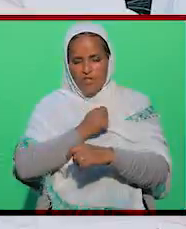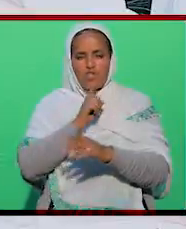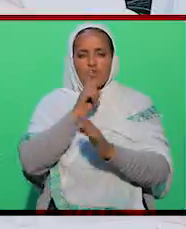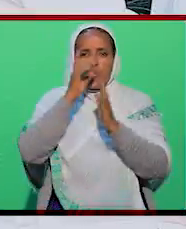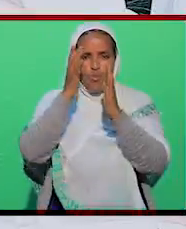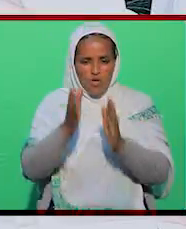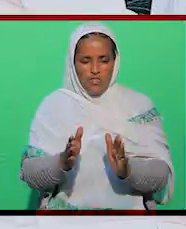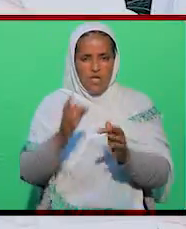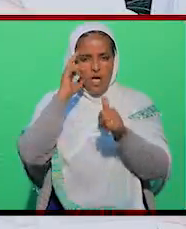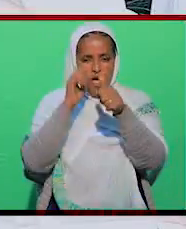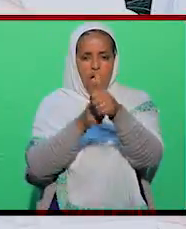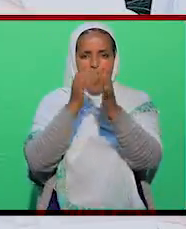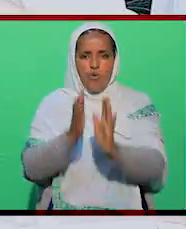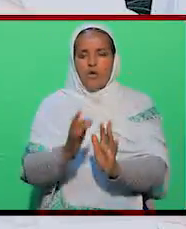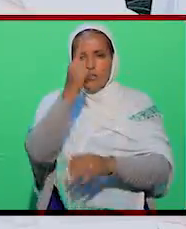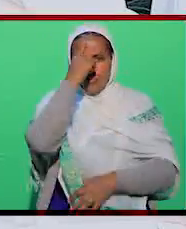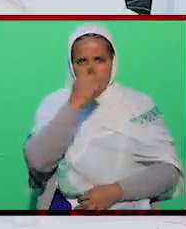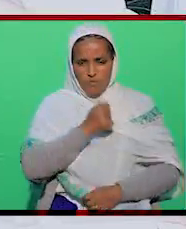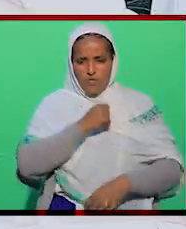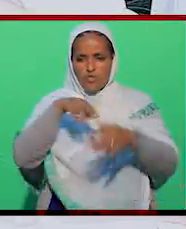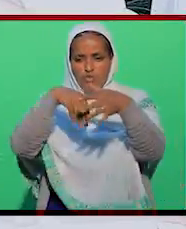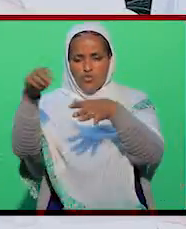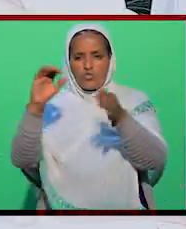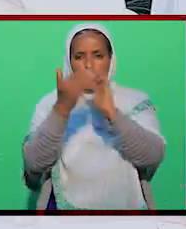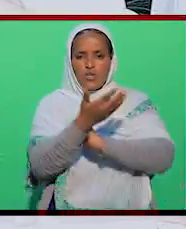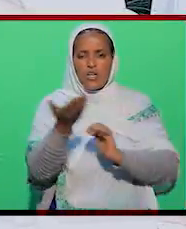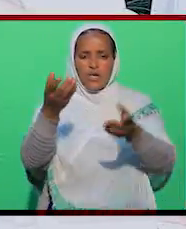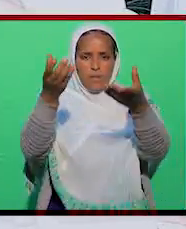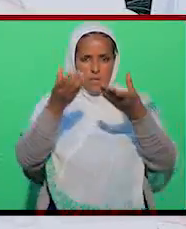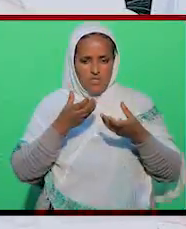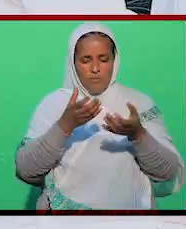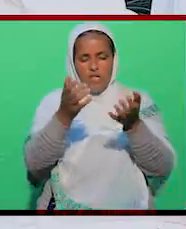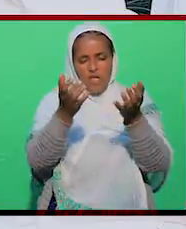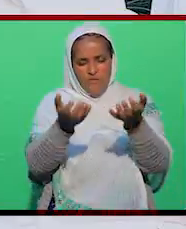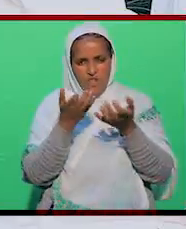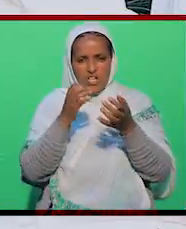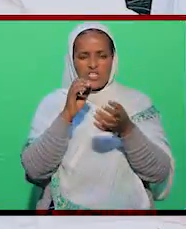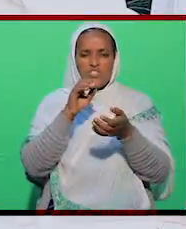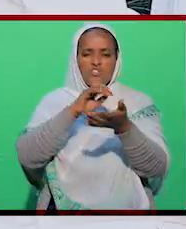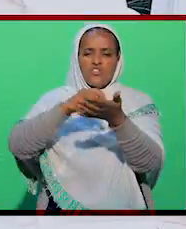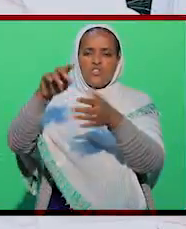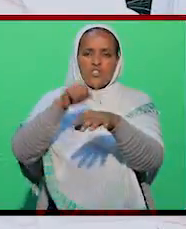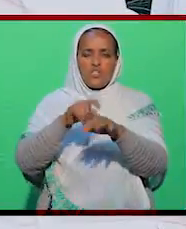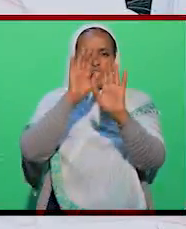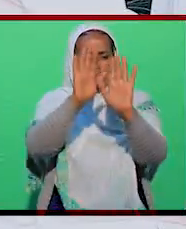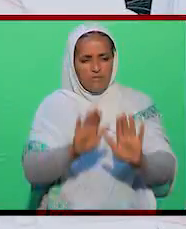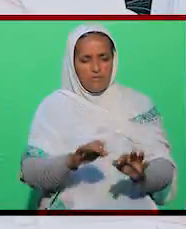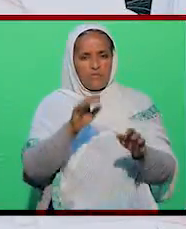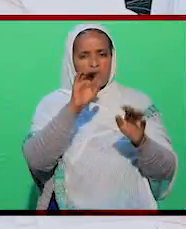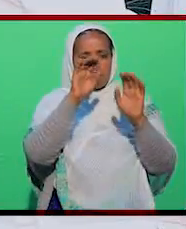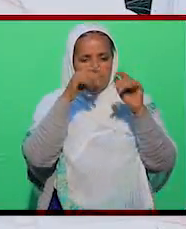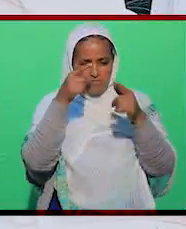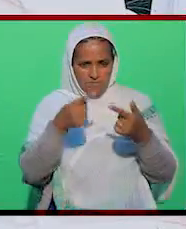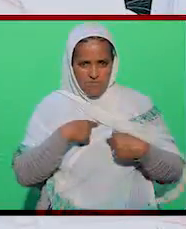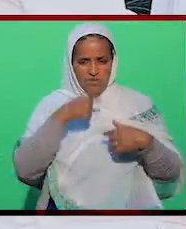ሌላ እምነት ከእውነተኛ ሐዋርያዊት እምነት ውጭ የሆነ ነገር የሚያስተምር የፈለገ ሺ ጊዜ